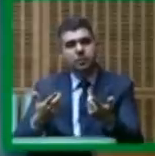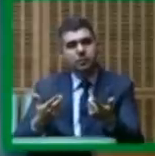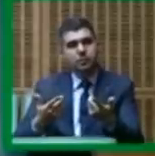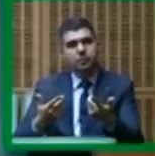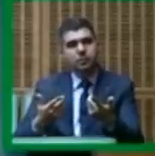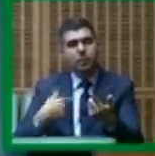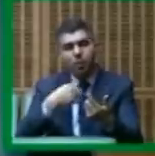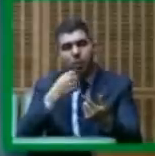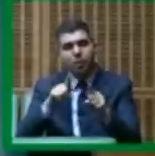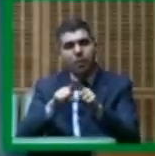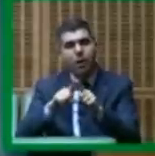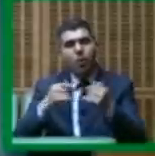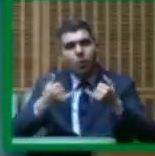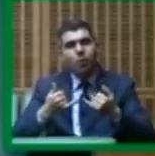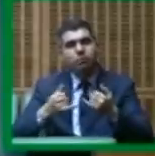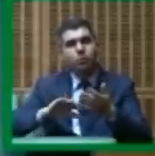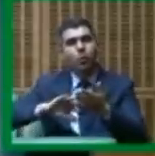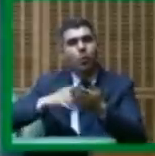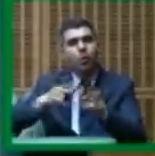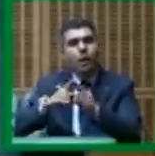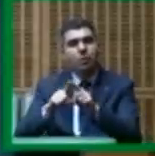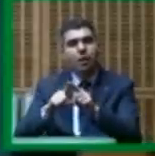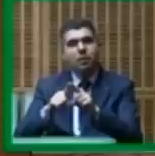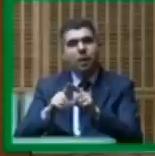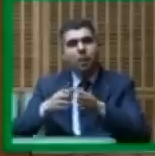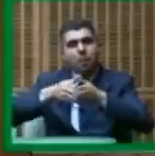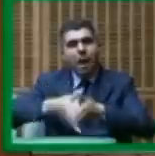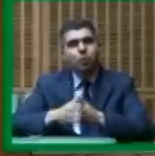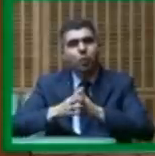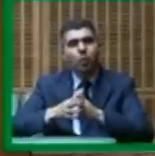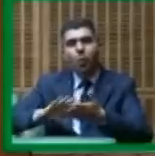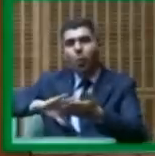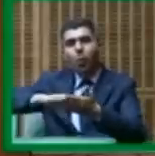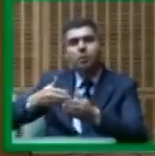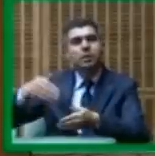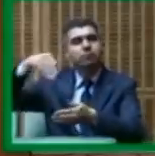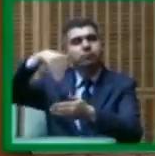جميعا يعني في مركب واحد في النهاية،